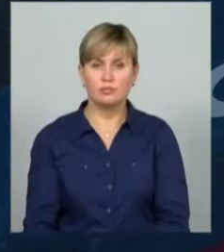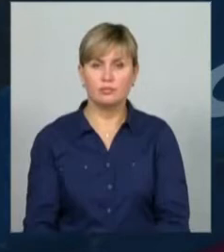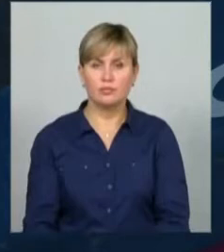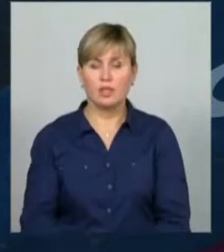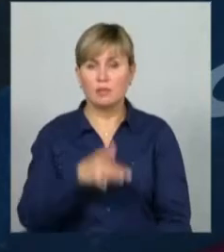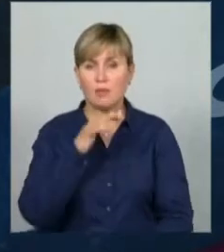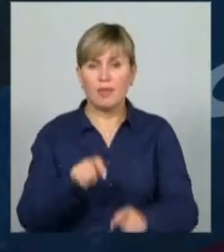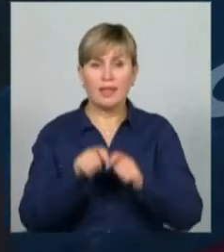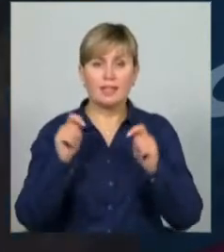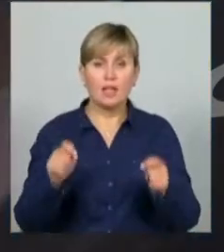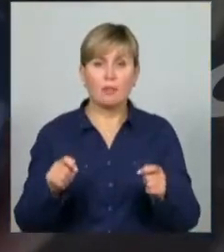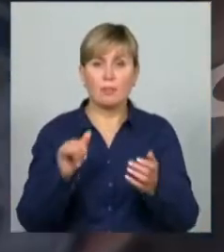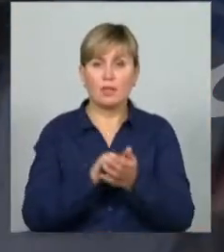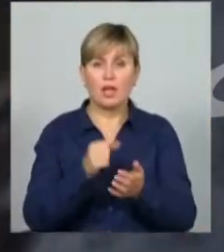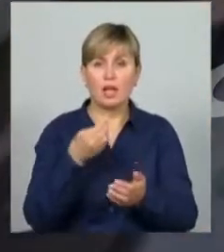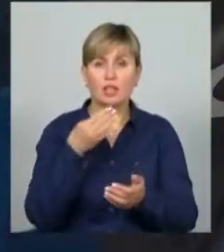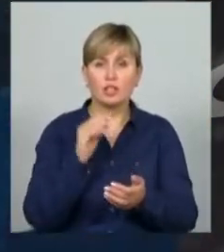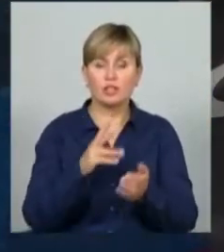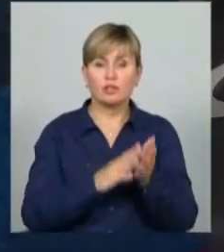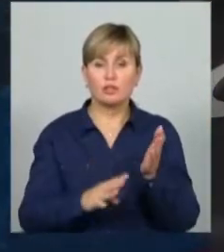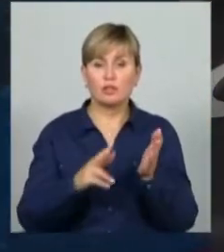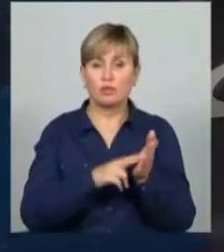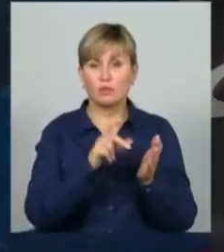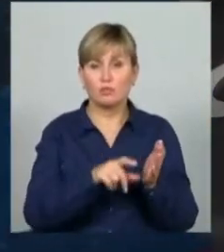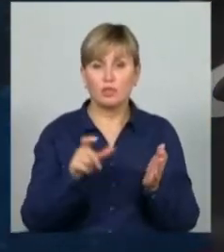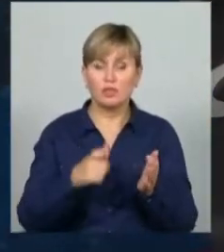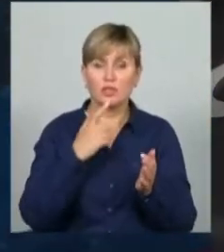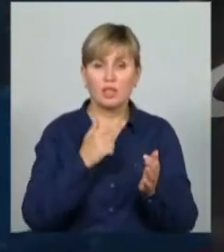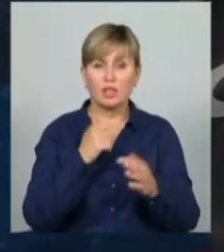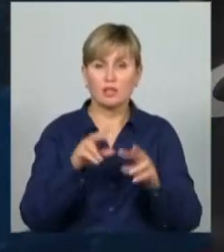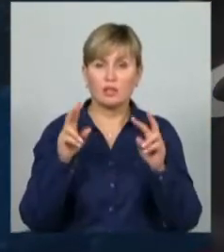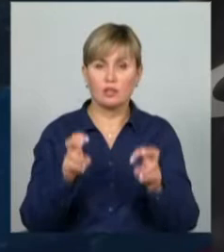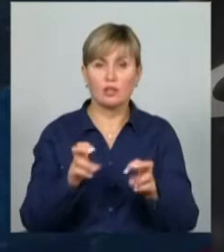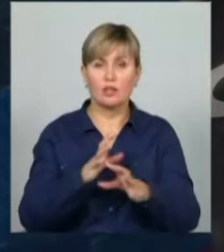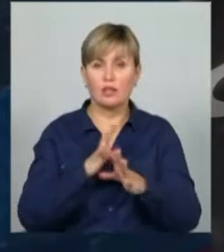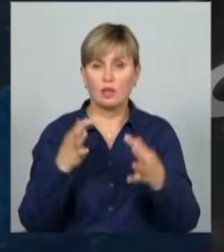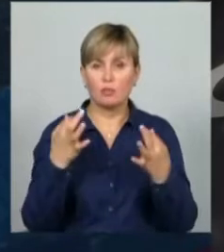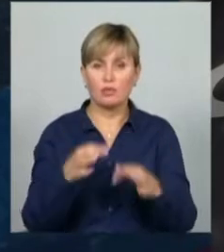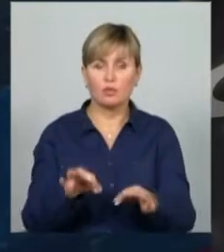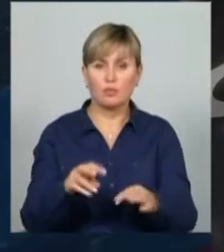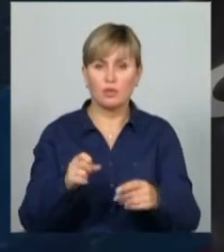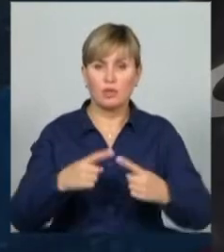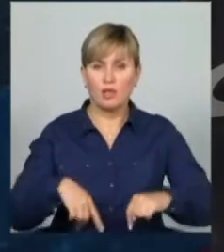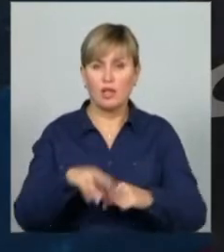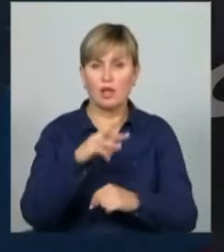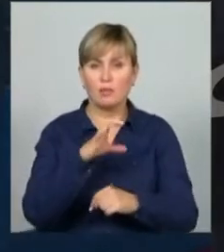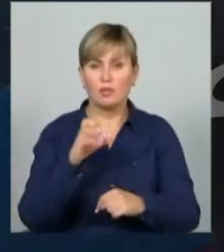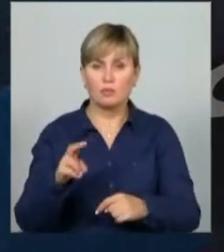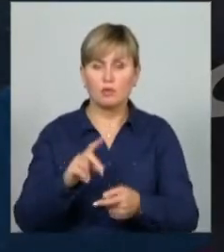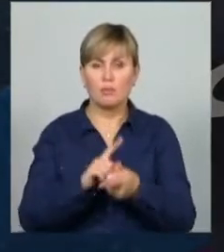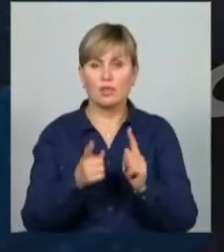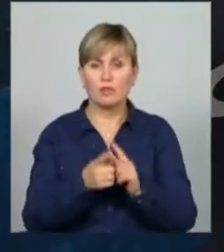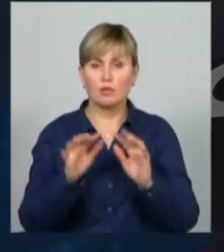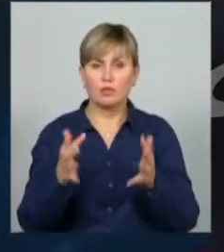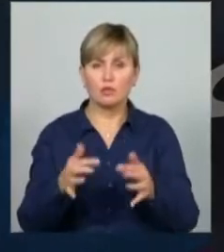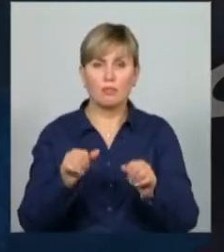С момента запуска приложения «Ашик» 98 человек с красным статусом не были запущены на объекты МСБ. В противном